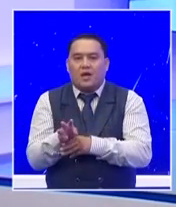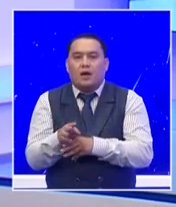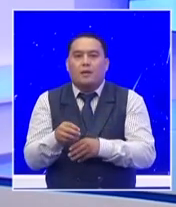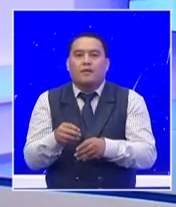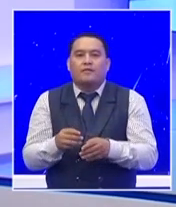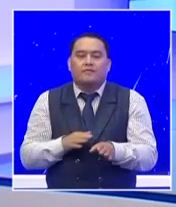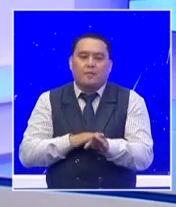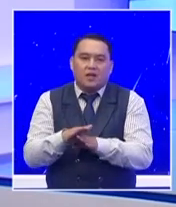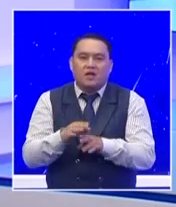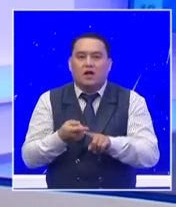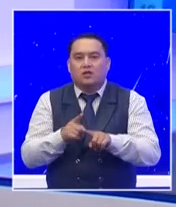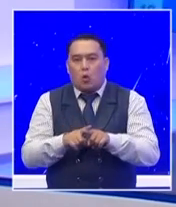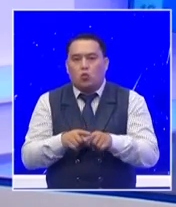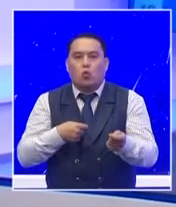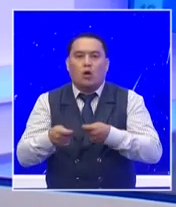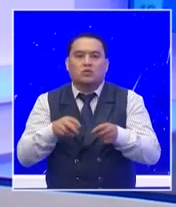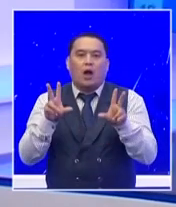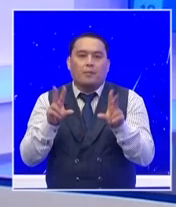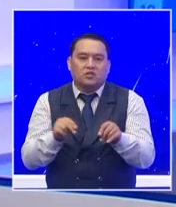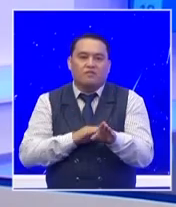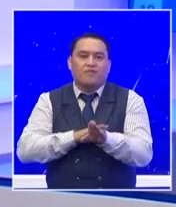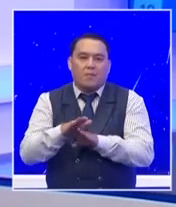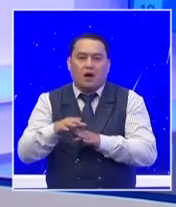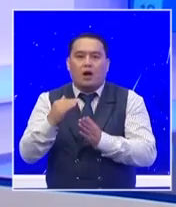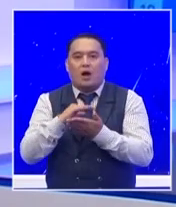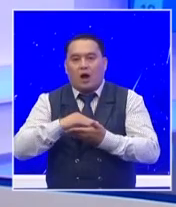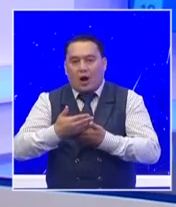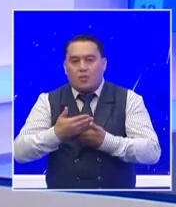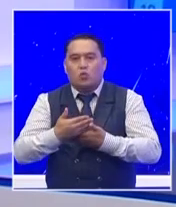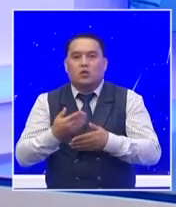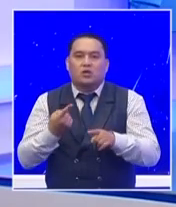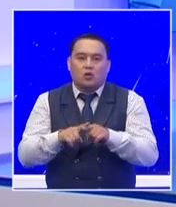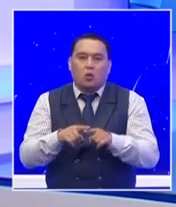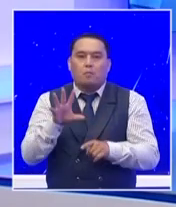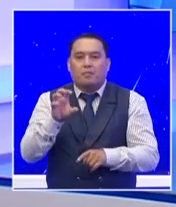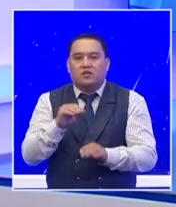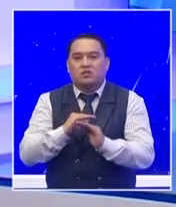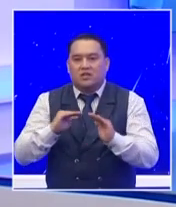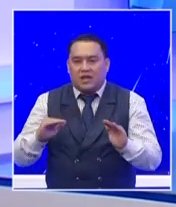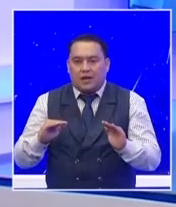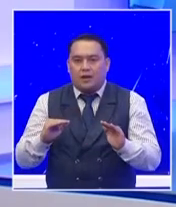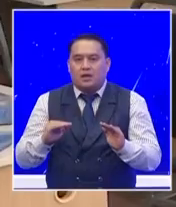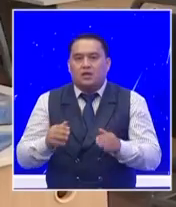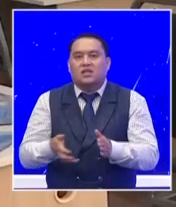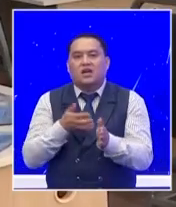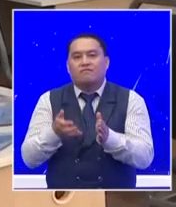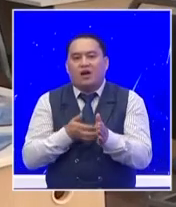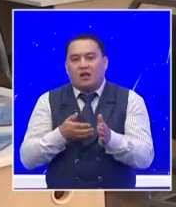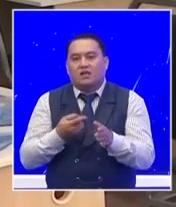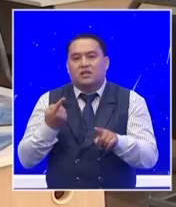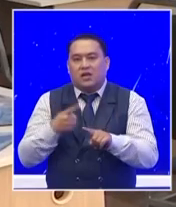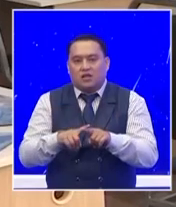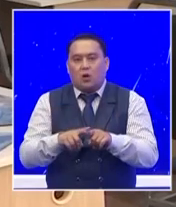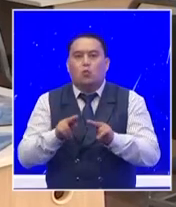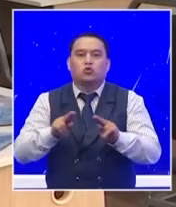Для восполнения этого пробела в правительстве обещают обеспечить компьютерной техникой больше 500 тысяч детей. Не хватает оргтехники